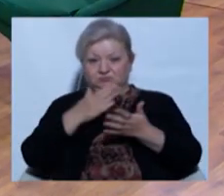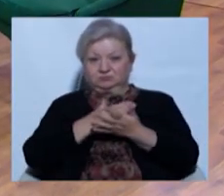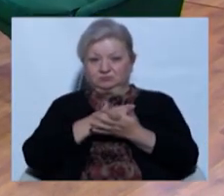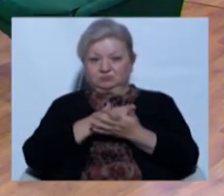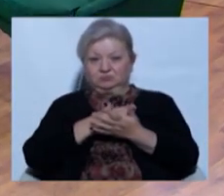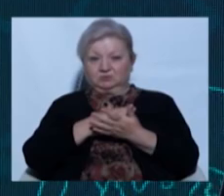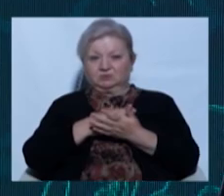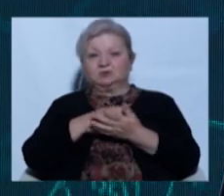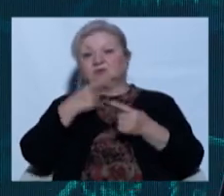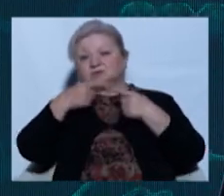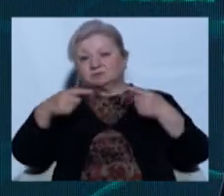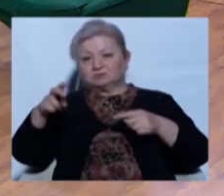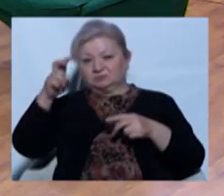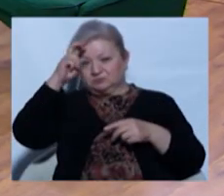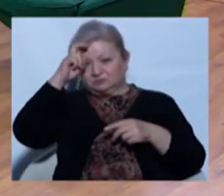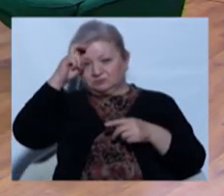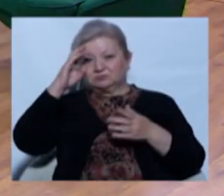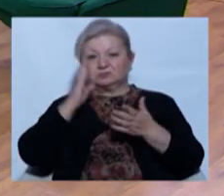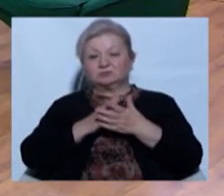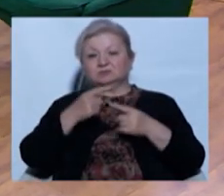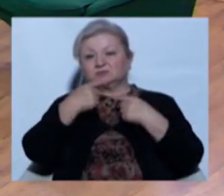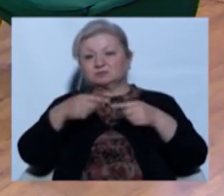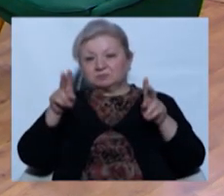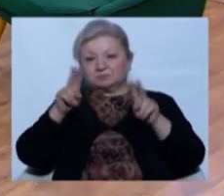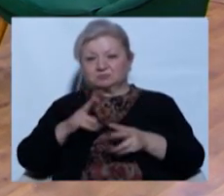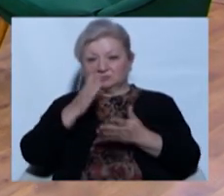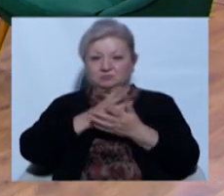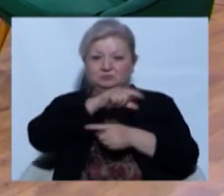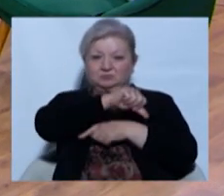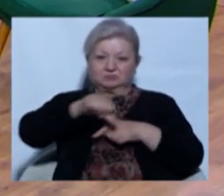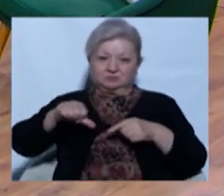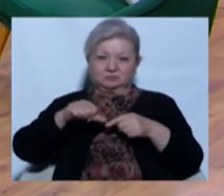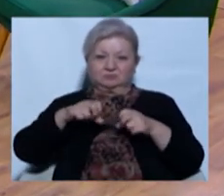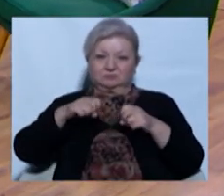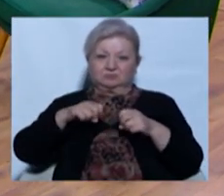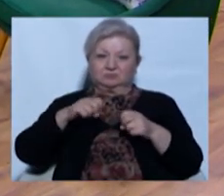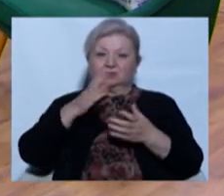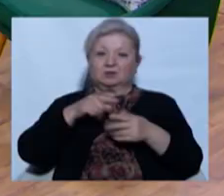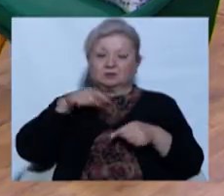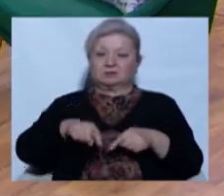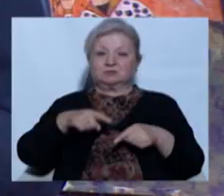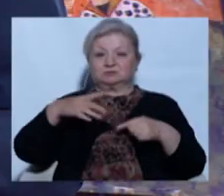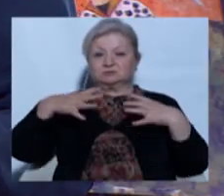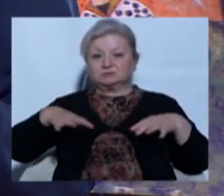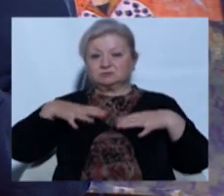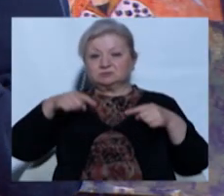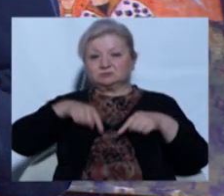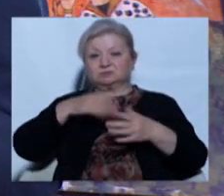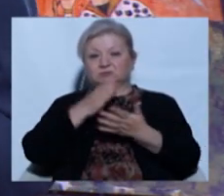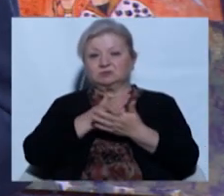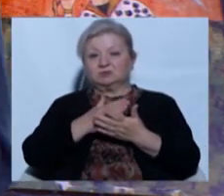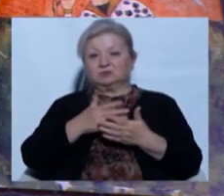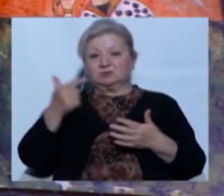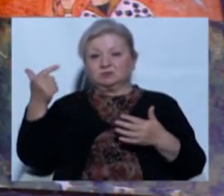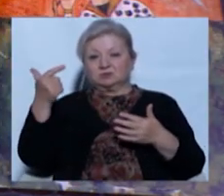რომ სხვადასხვა ქვეყანაში საზღვრები სხვადასხვა პრინციპით არის ხოლმე გავლებული და საქართველოში ძირითადად გეოგრაფიული